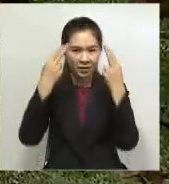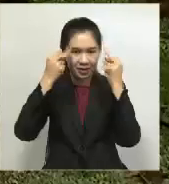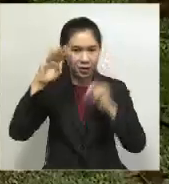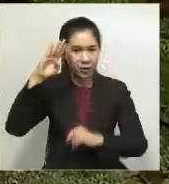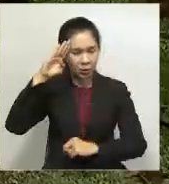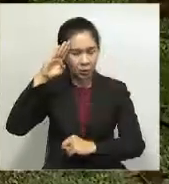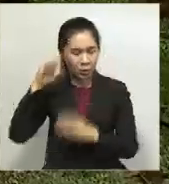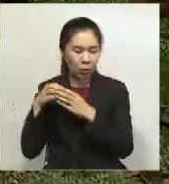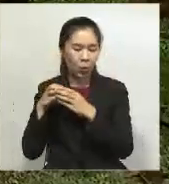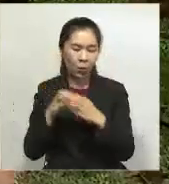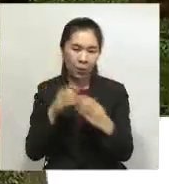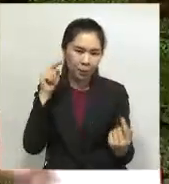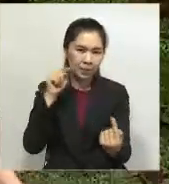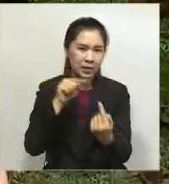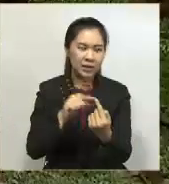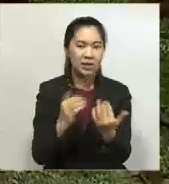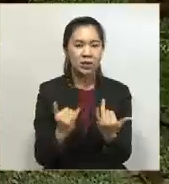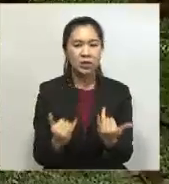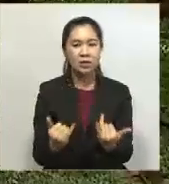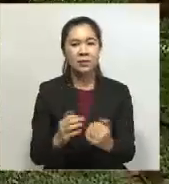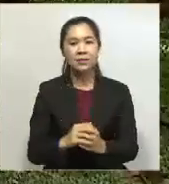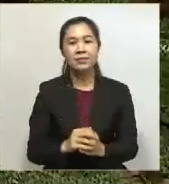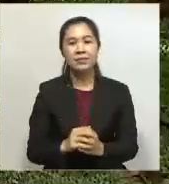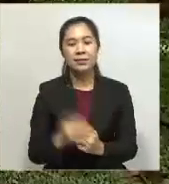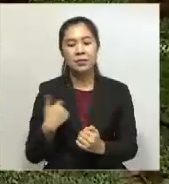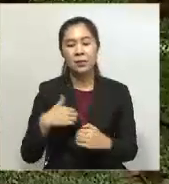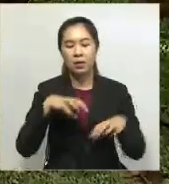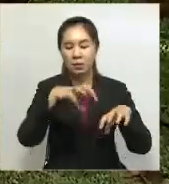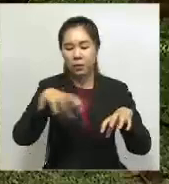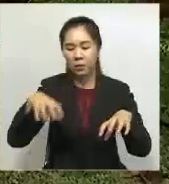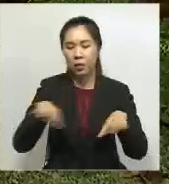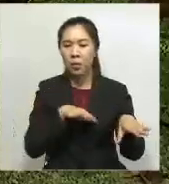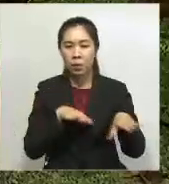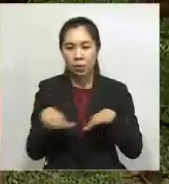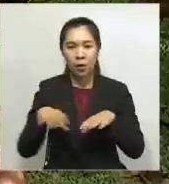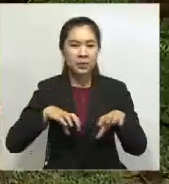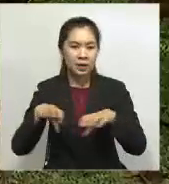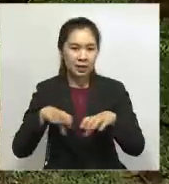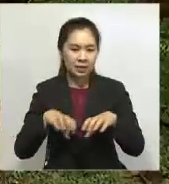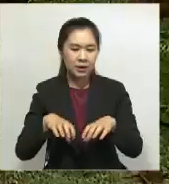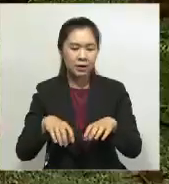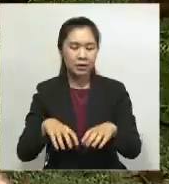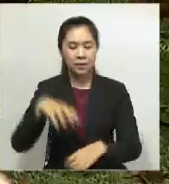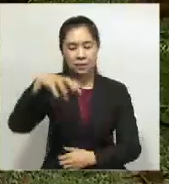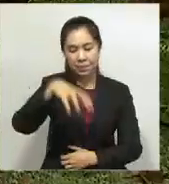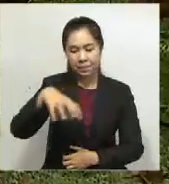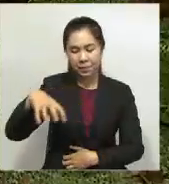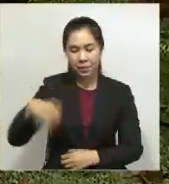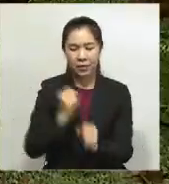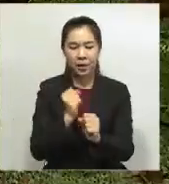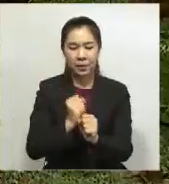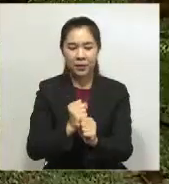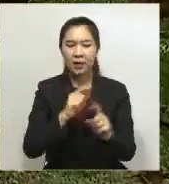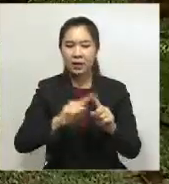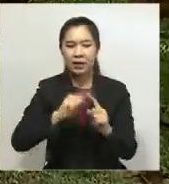งพื้นที่จังหวัดนครสวรรค์แล้วตอนนี้หลายๆหน่วยงานมีการเตรียมความพร้อมนะคะไม่ว่าจะเป็นเรื่องของการจัดเตรียมสถานที่หน่วยงานที่เกี่ยวข้องก็เ